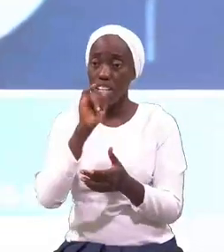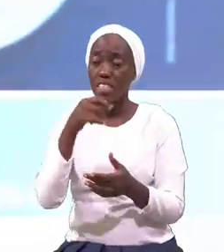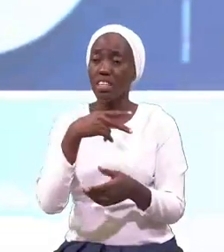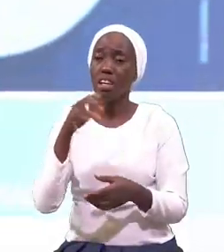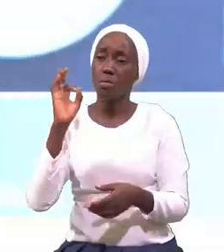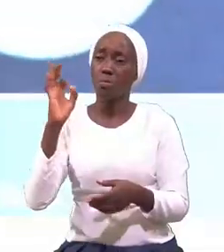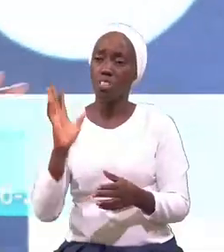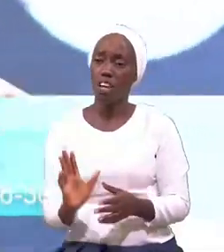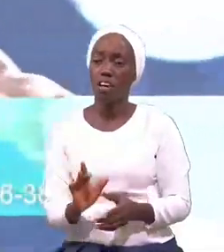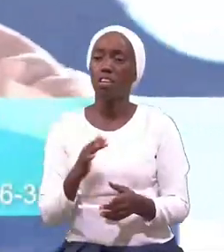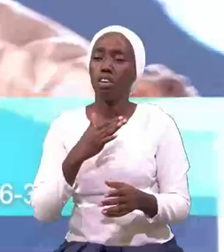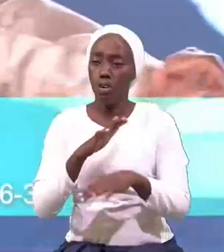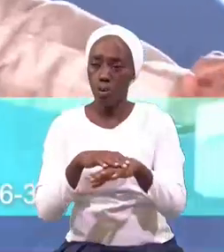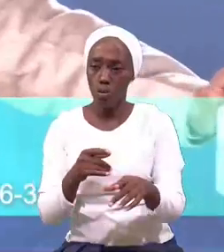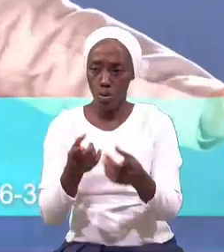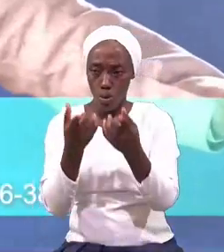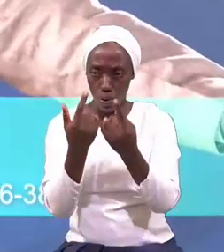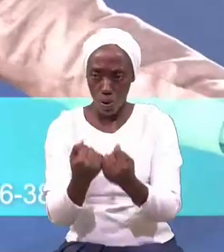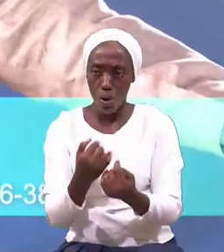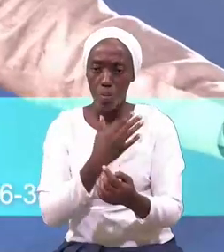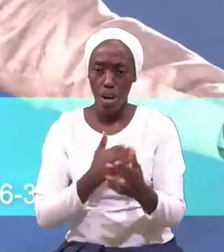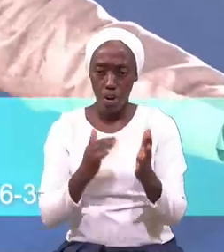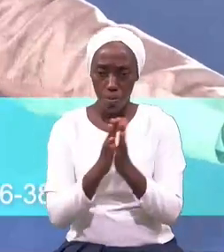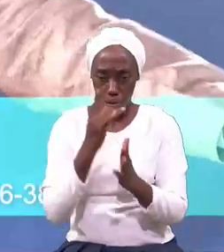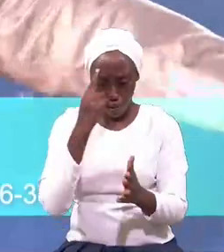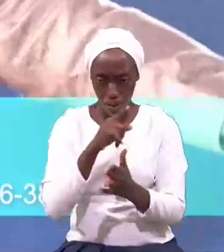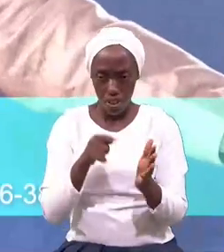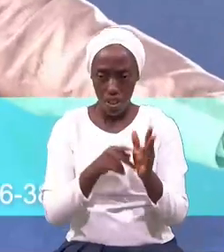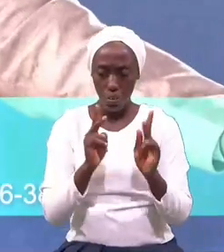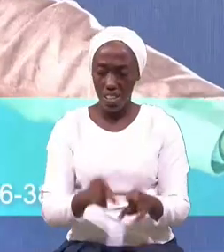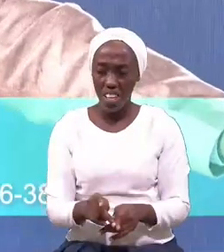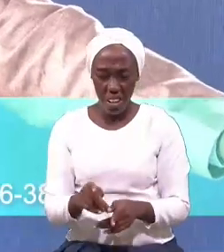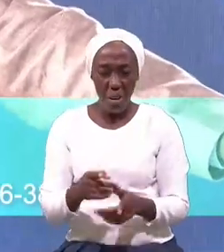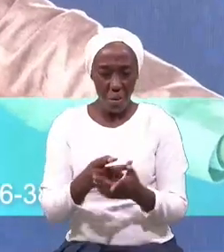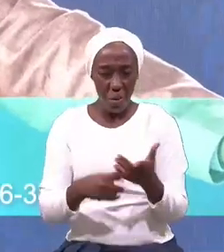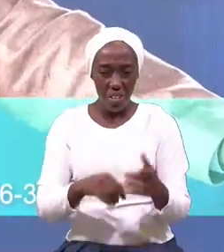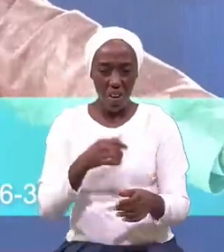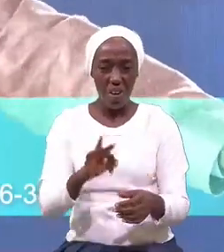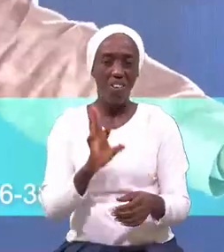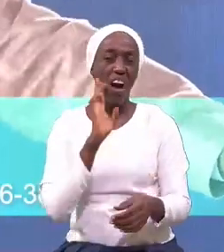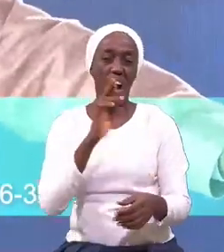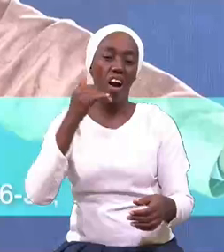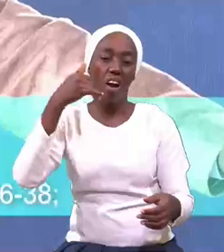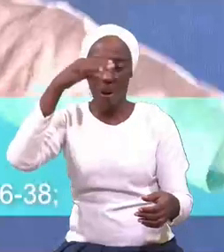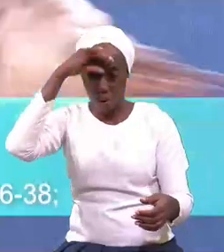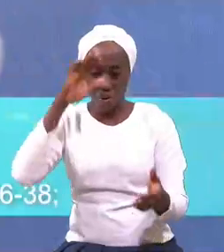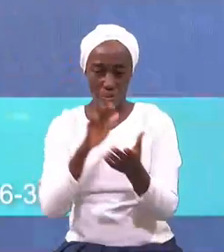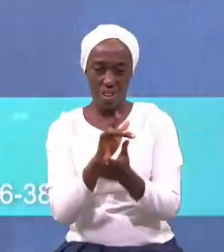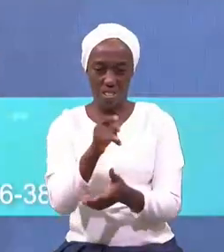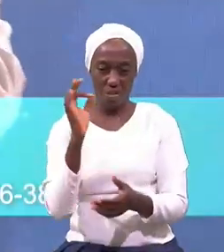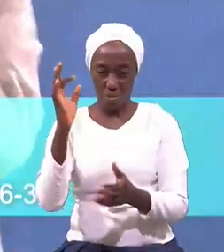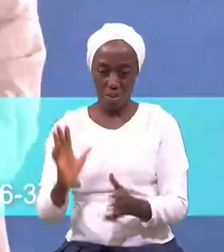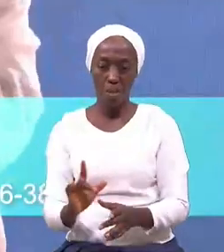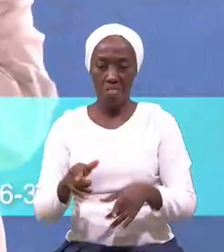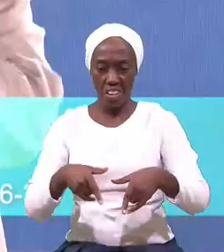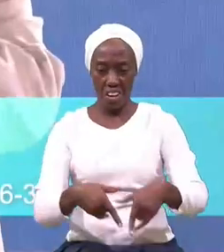cette personne. Et son mari. Son mari aussi est un prédicateur, non? Que son mari